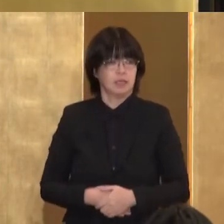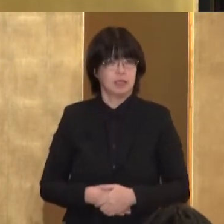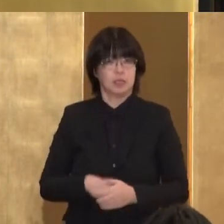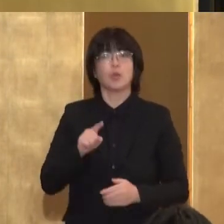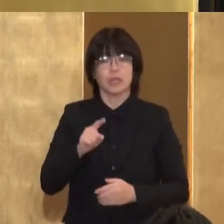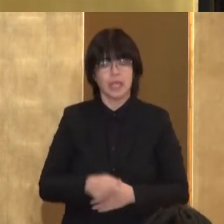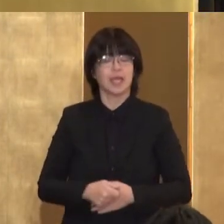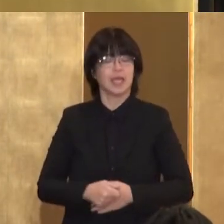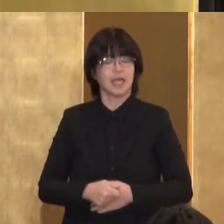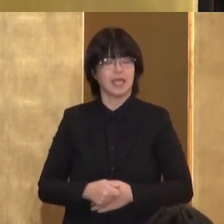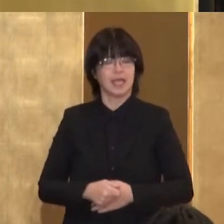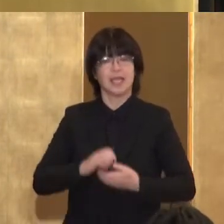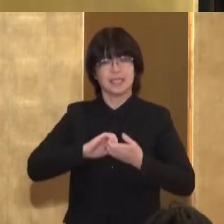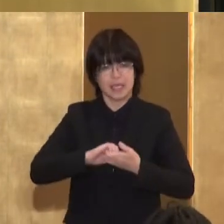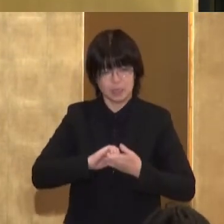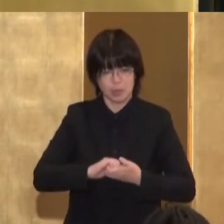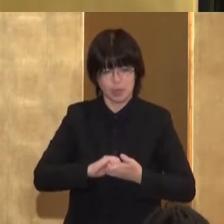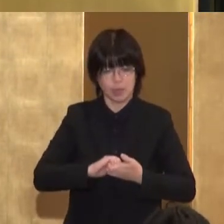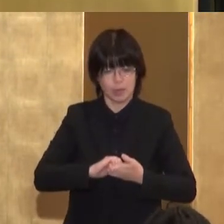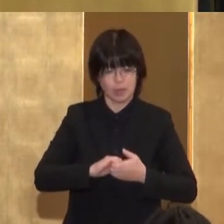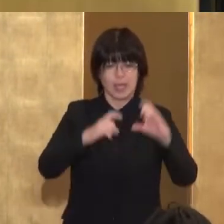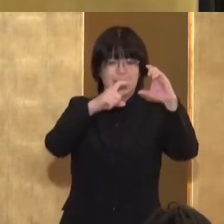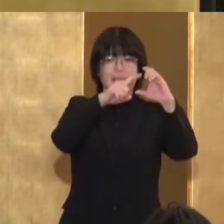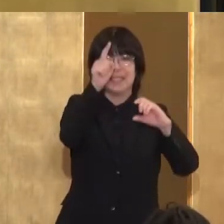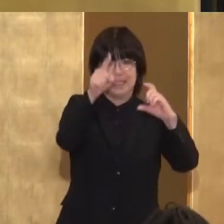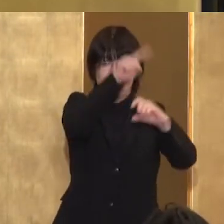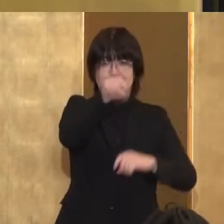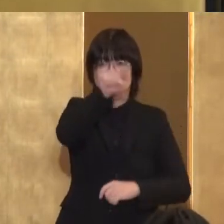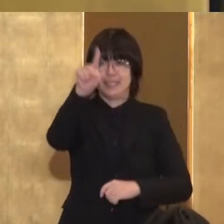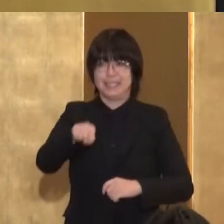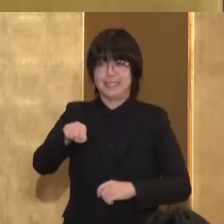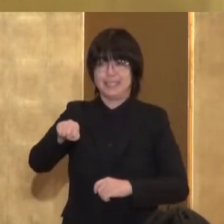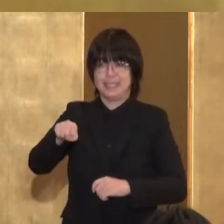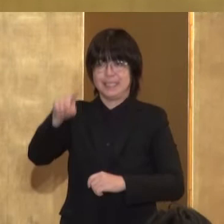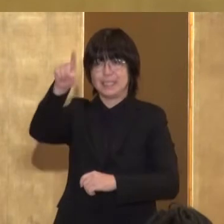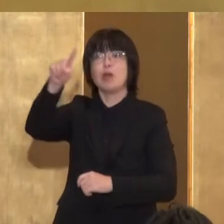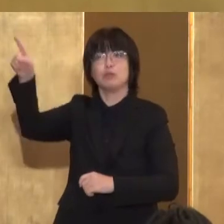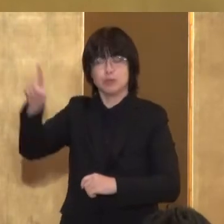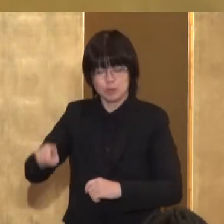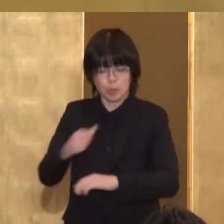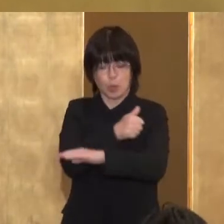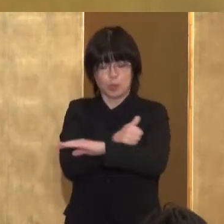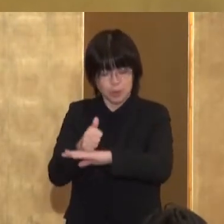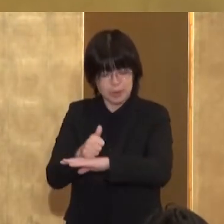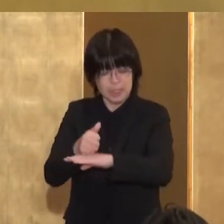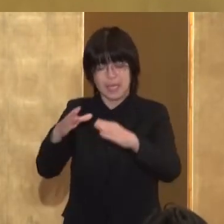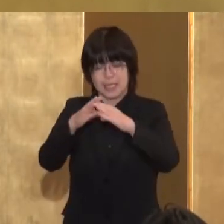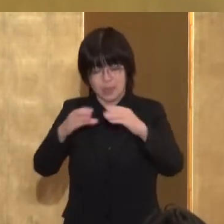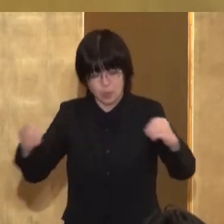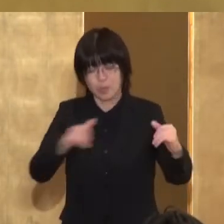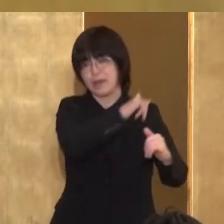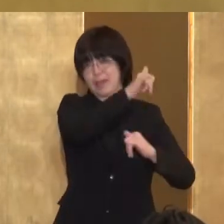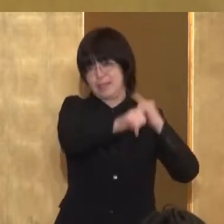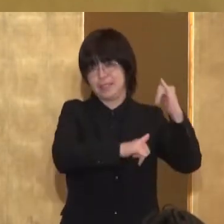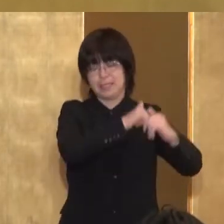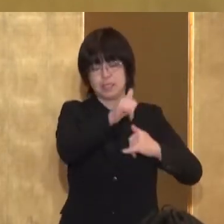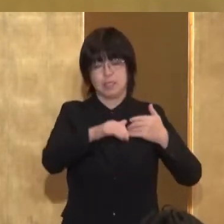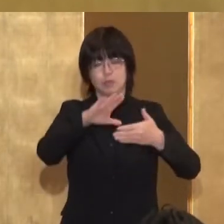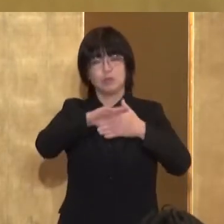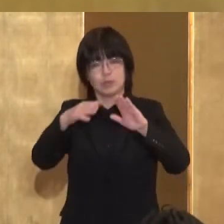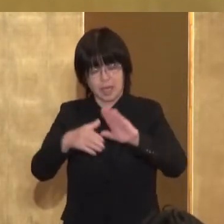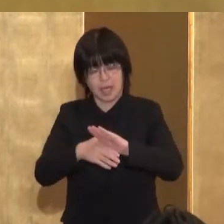そこで私はぜひとも G7 の首脳に日本の悠久の歴史、文